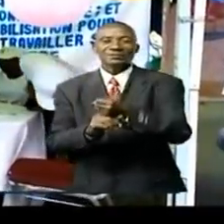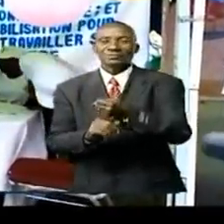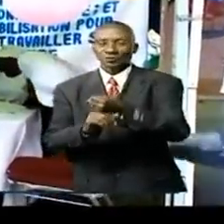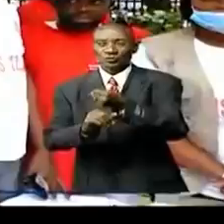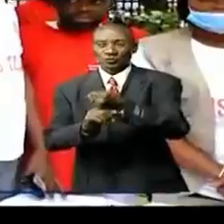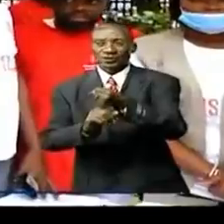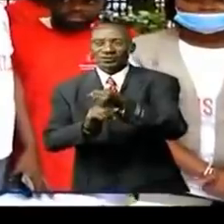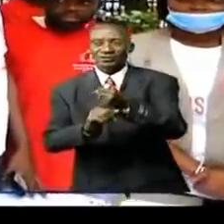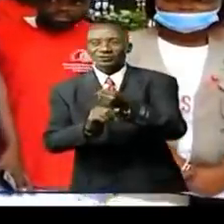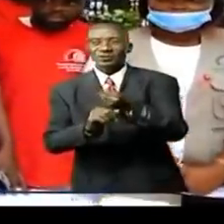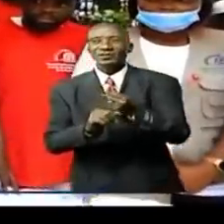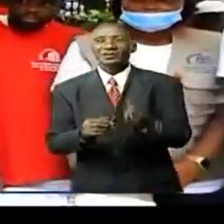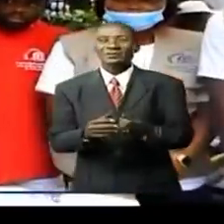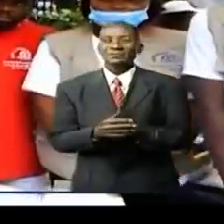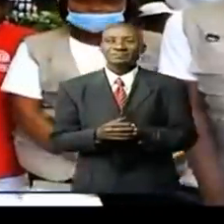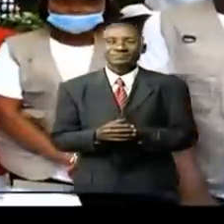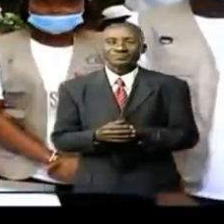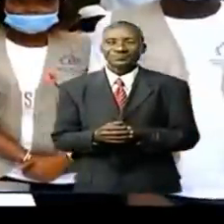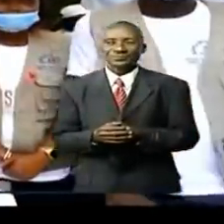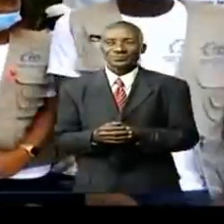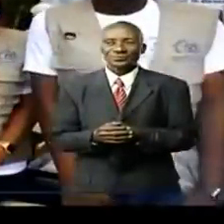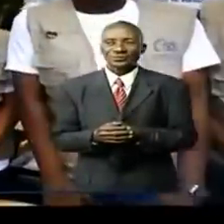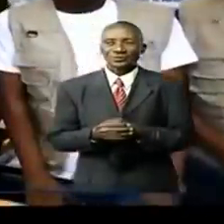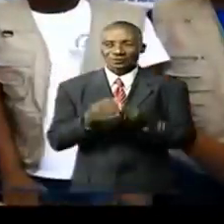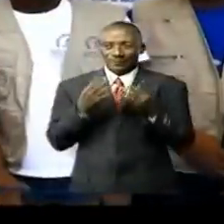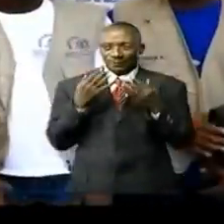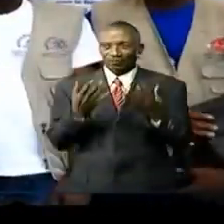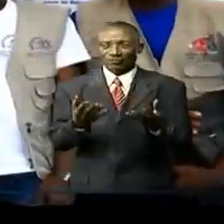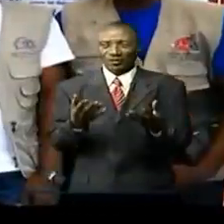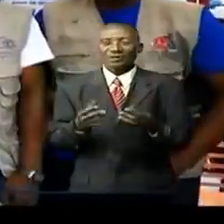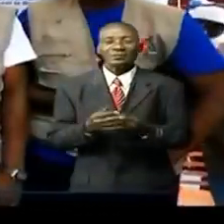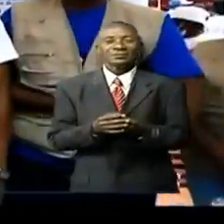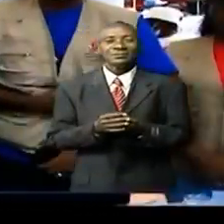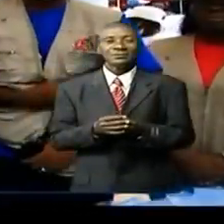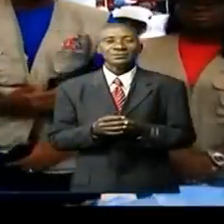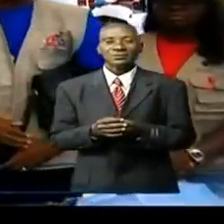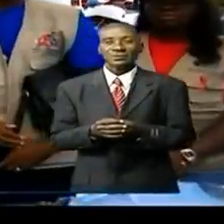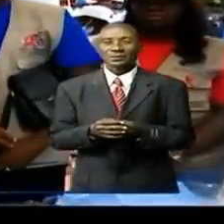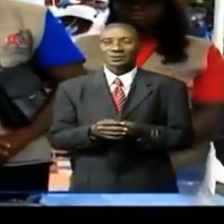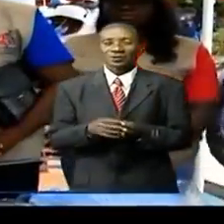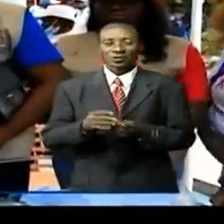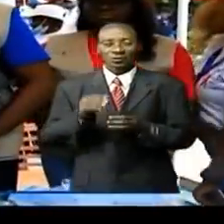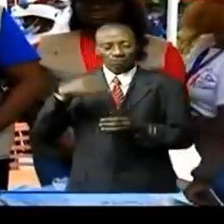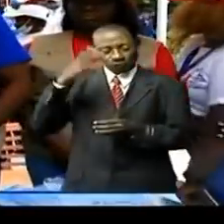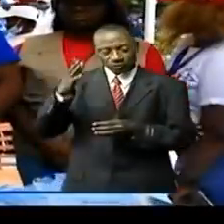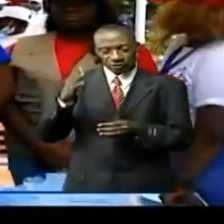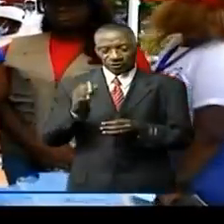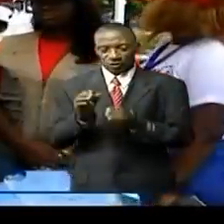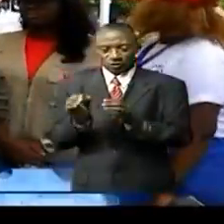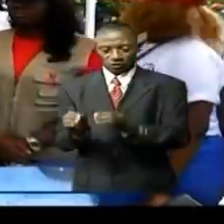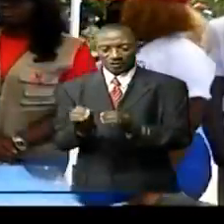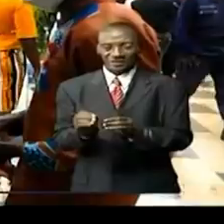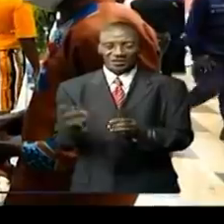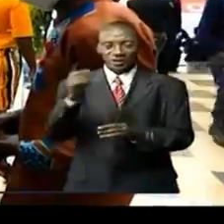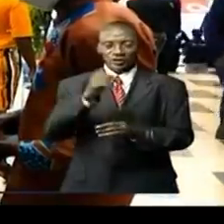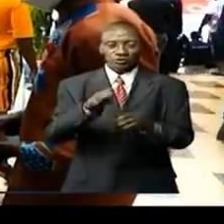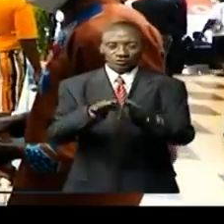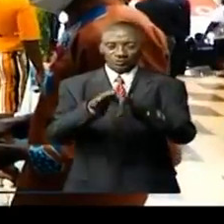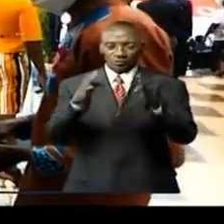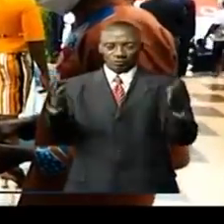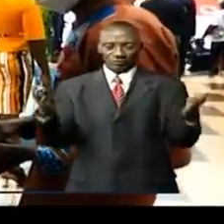s'explique par cette exposition de son stand lors de la journée porte ouverte organisée dans le cadre de la